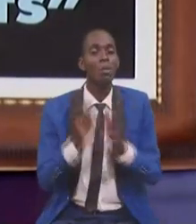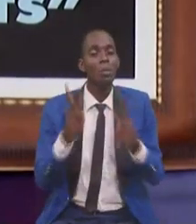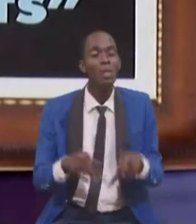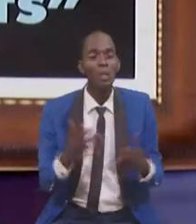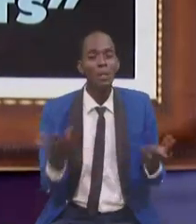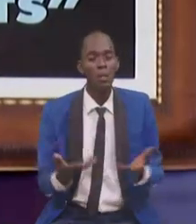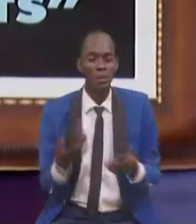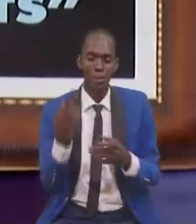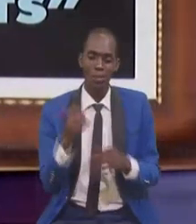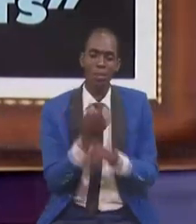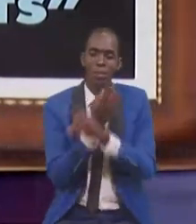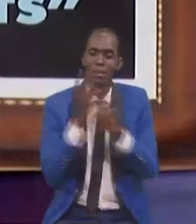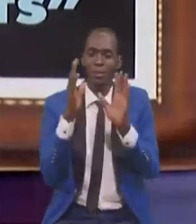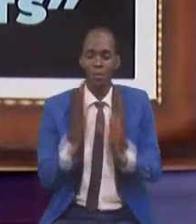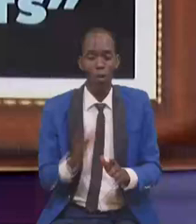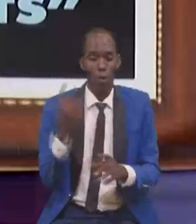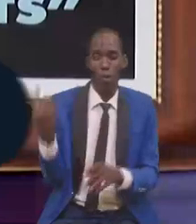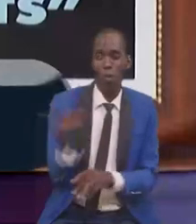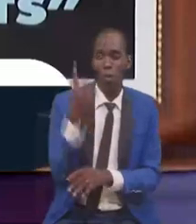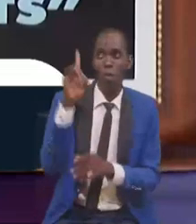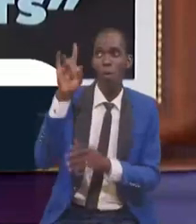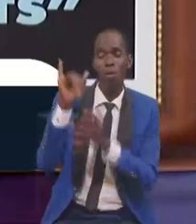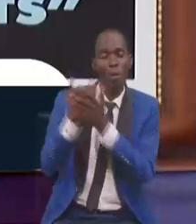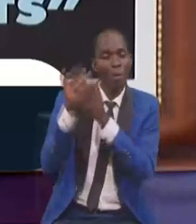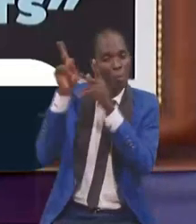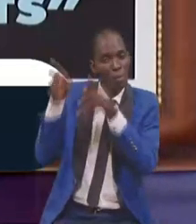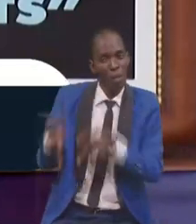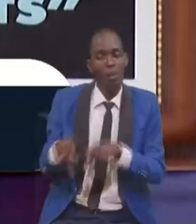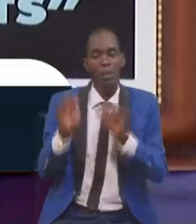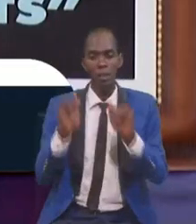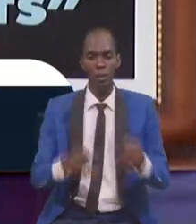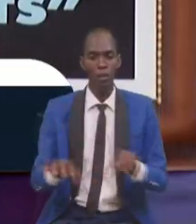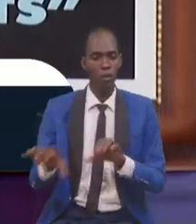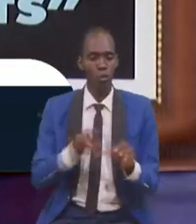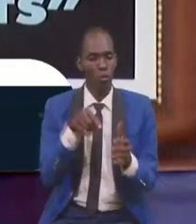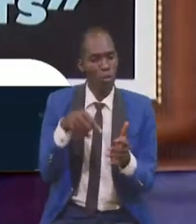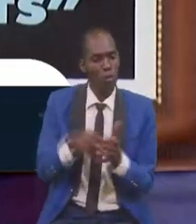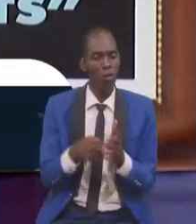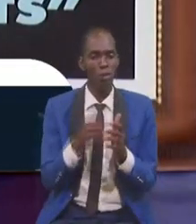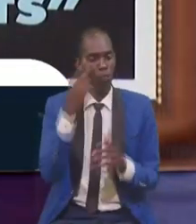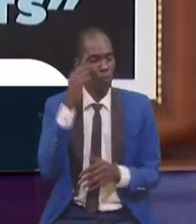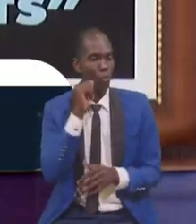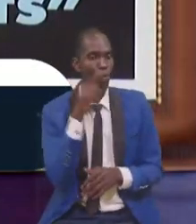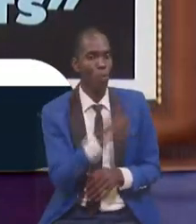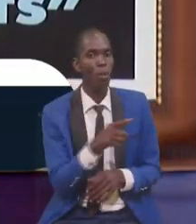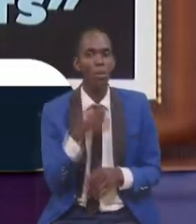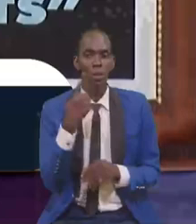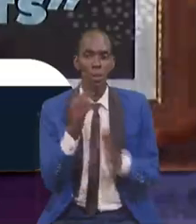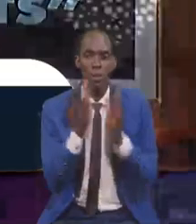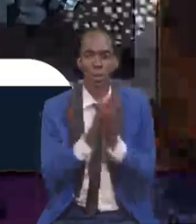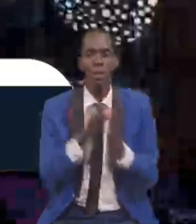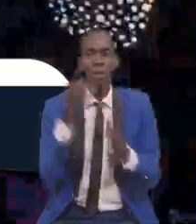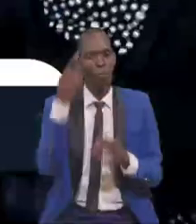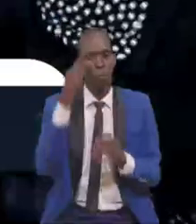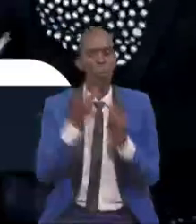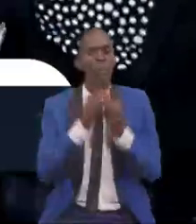est Rédempteur, son nom est Libérateur, une seule personne pouvait lui faire ceci, la prière pour une